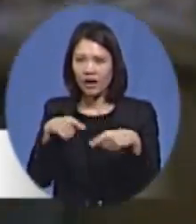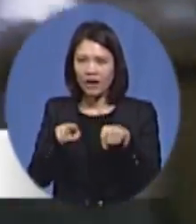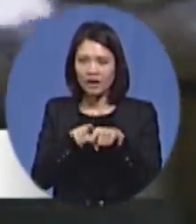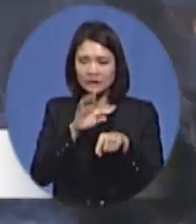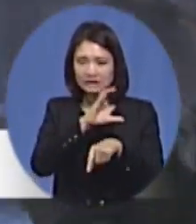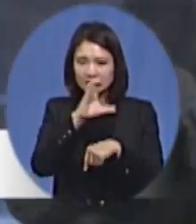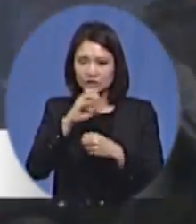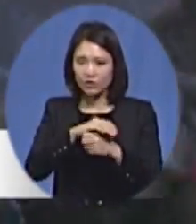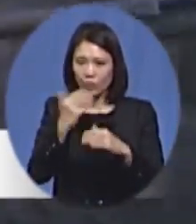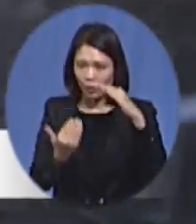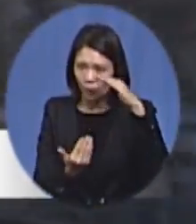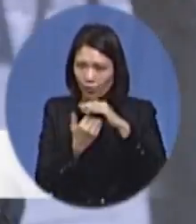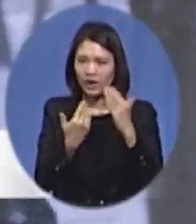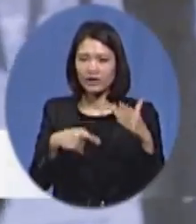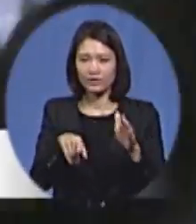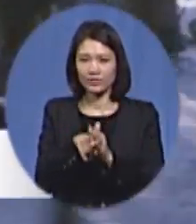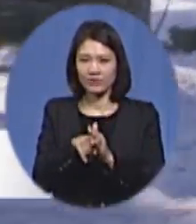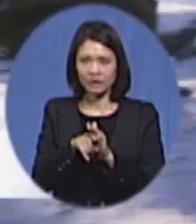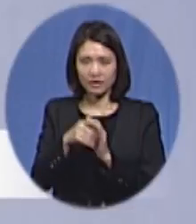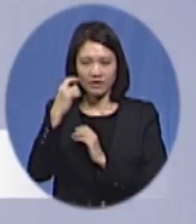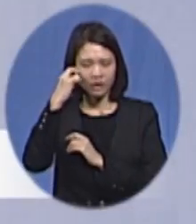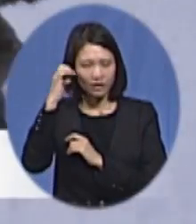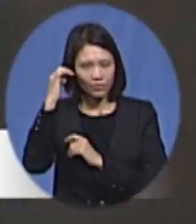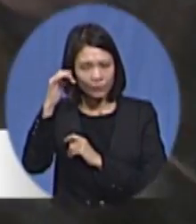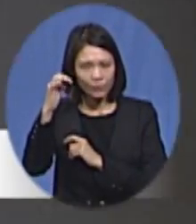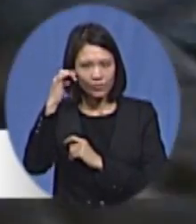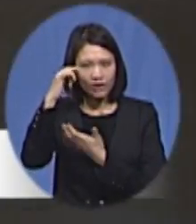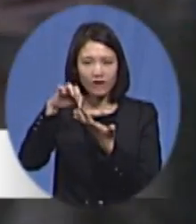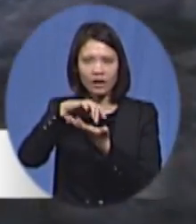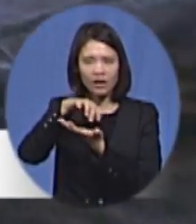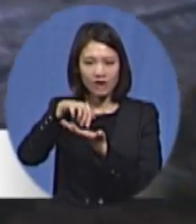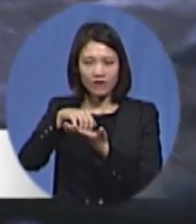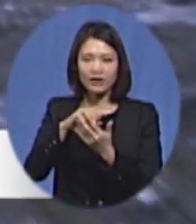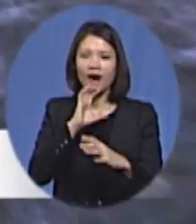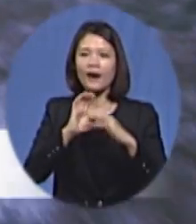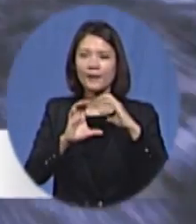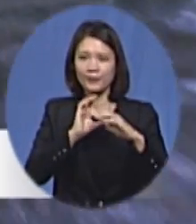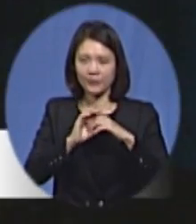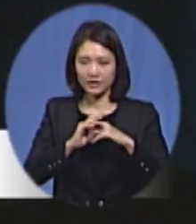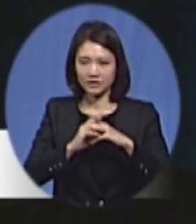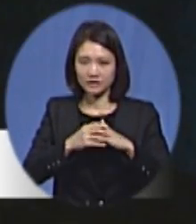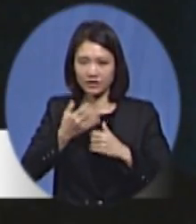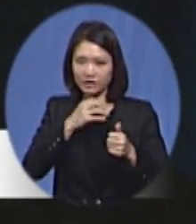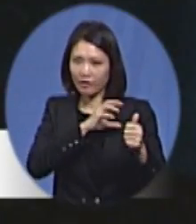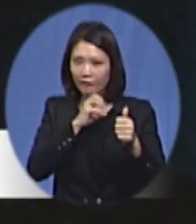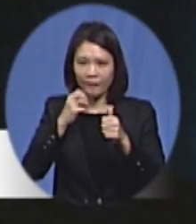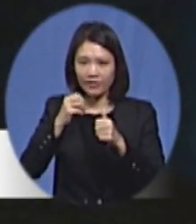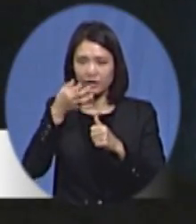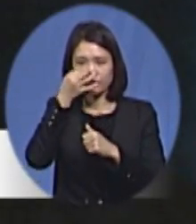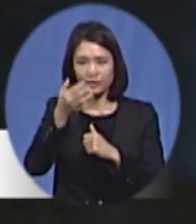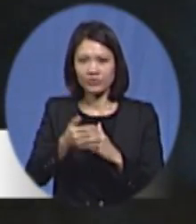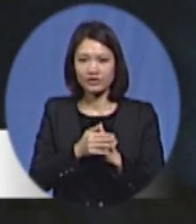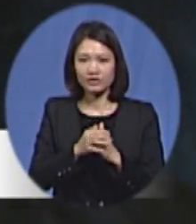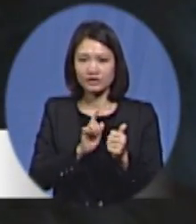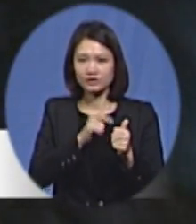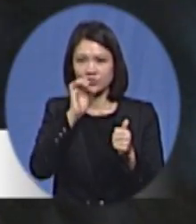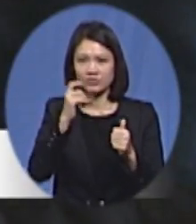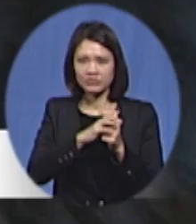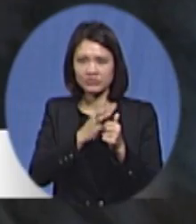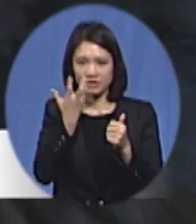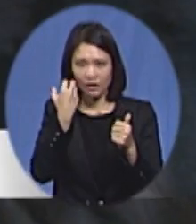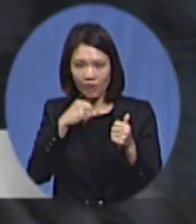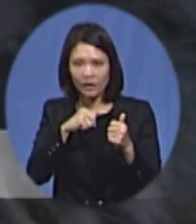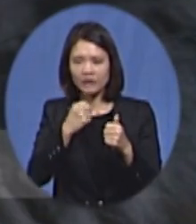통해 완성된 터라 오로지 머릿속에 그린 대우와 교감을 하며 연기를 했다는데요. 최민식의